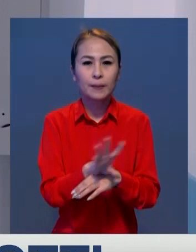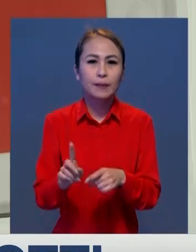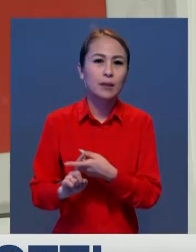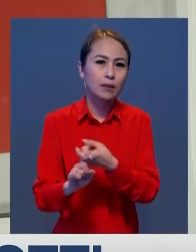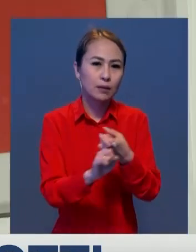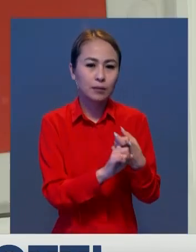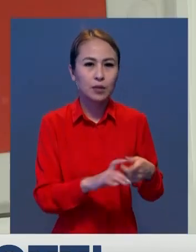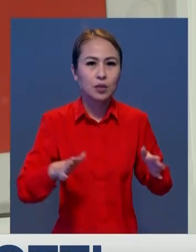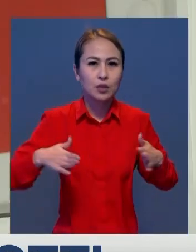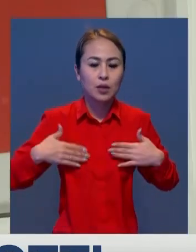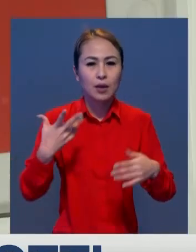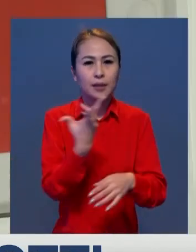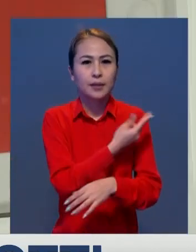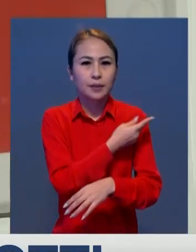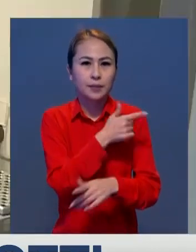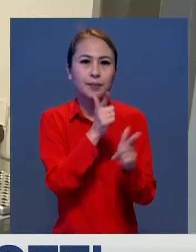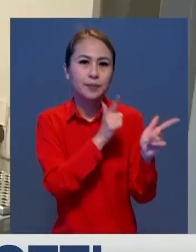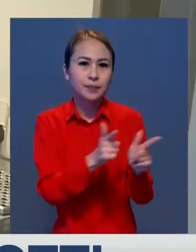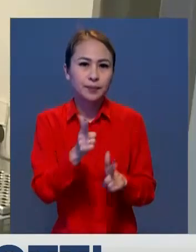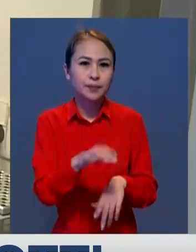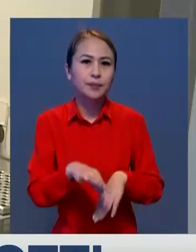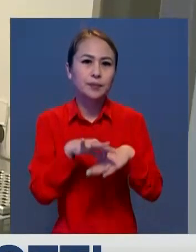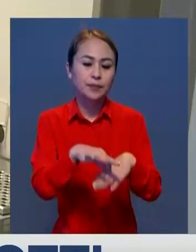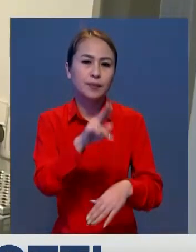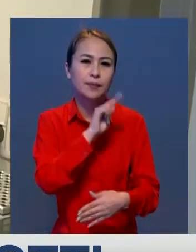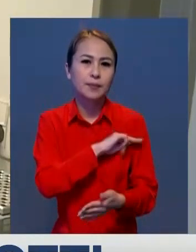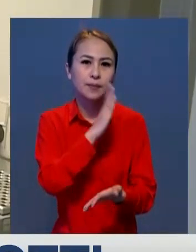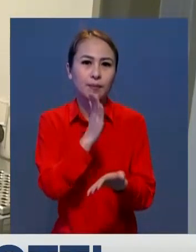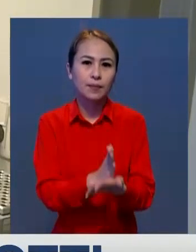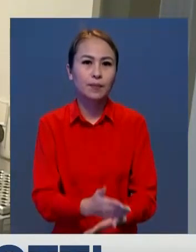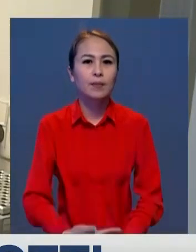екпе жасатуға дайындық жұмыстары қызу жүріп жатыр.